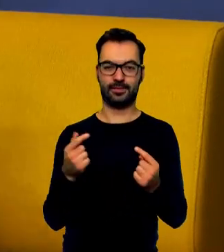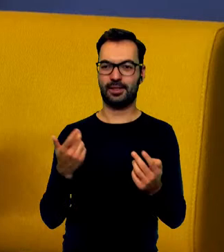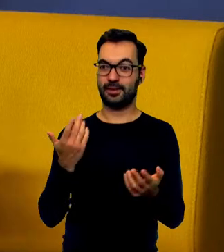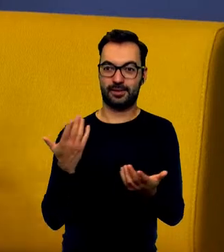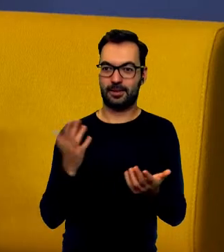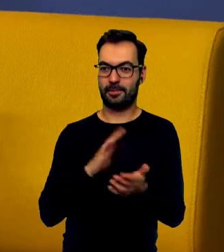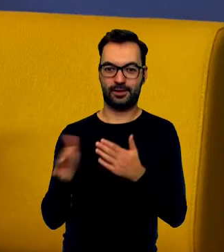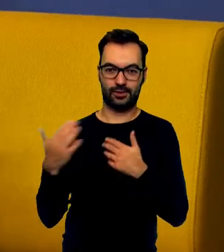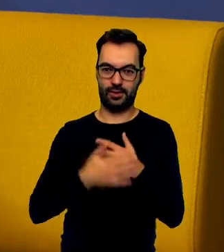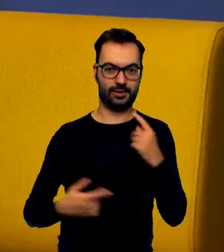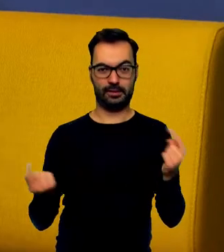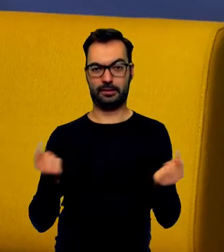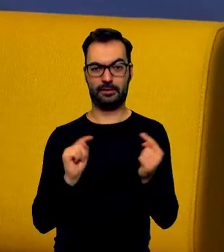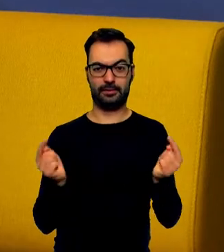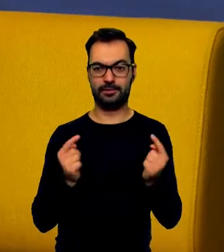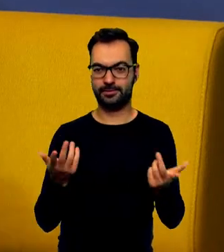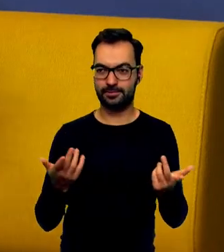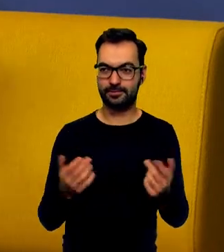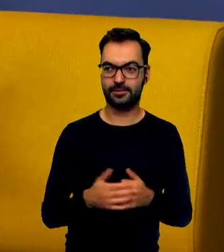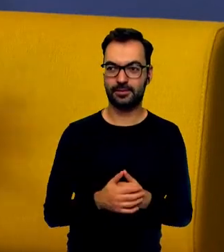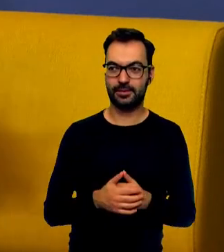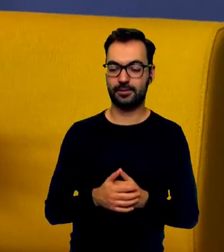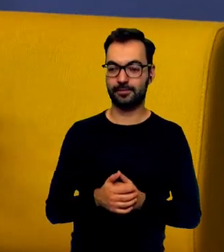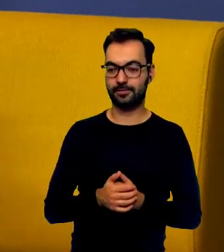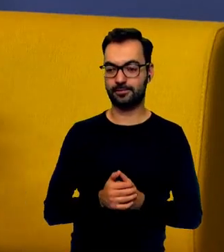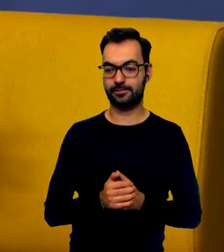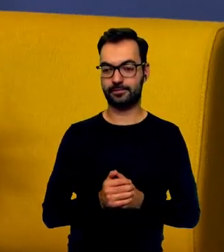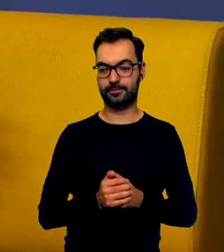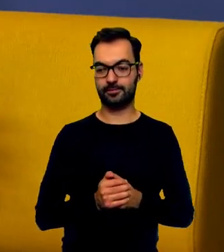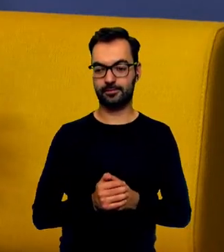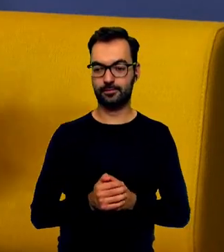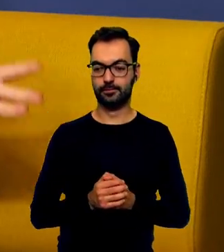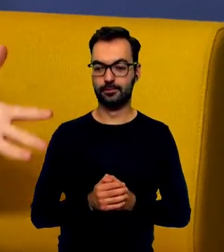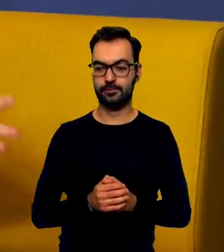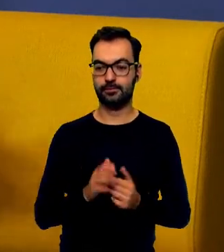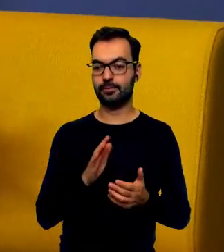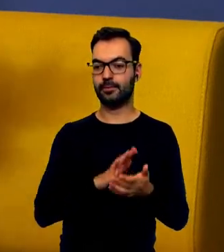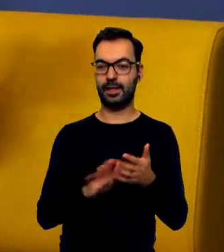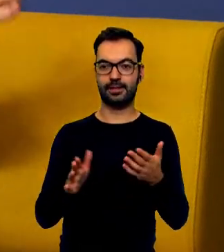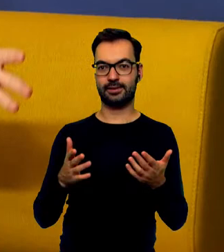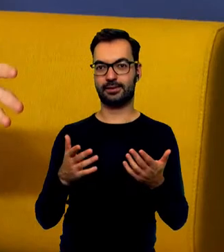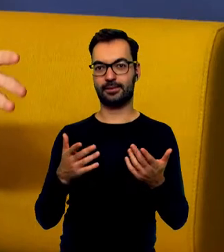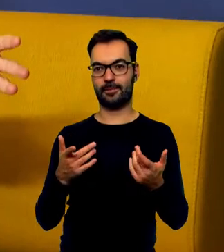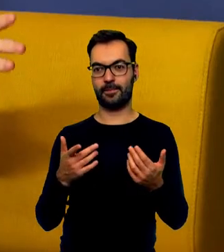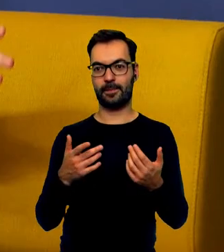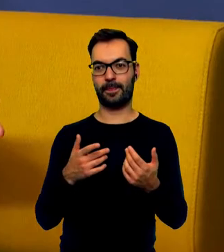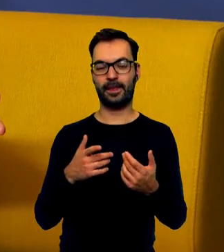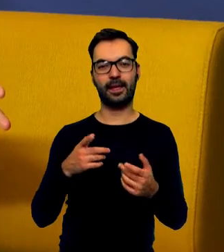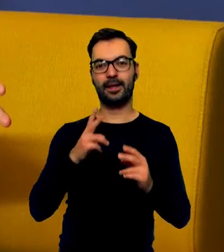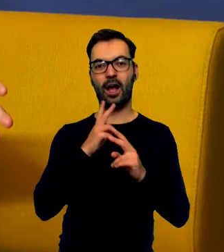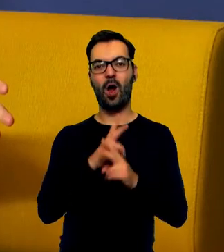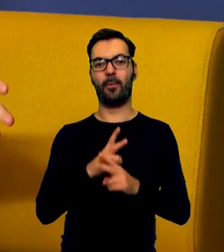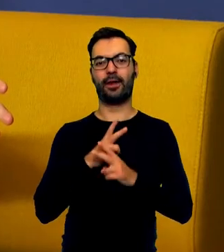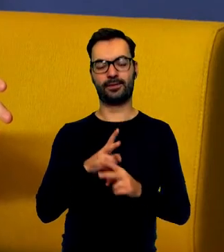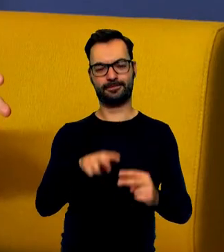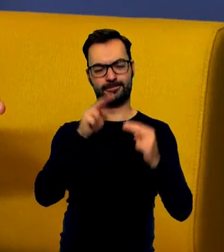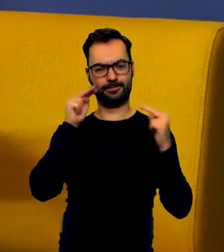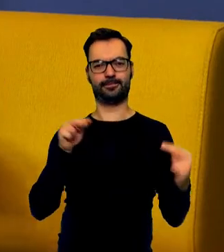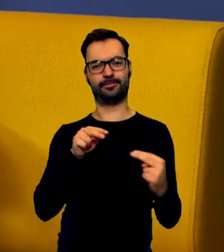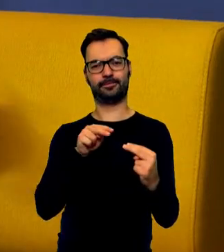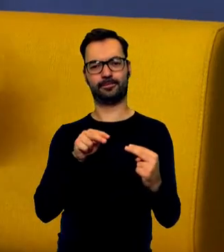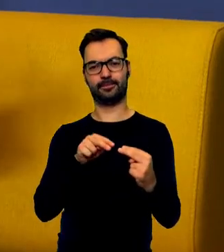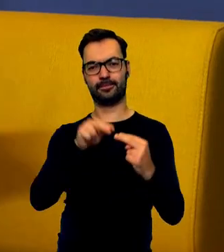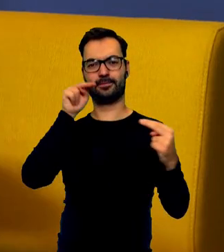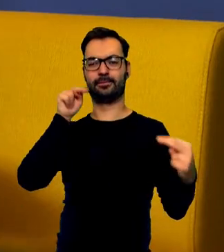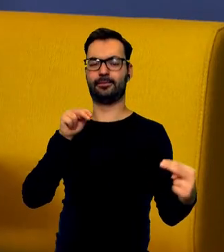można by było w nieskończoność, bez jakiegoś punktu odniesienia, który popatrzy na to, co tu zostało powiedziane,